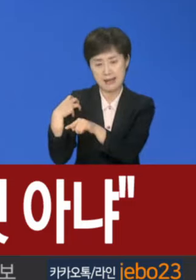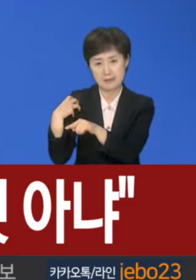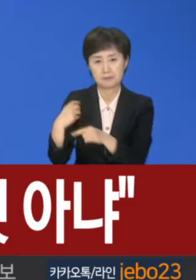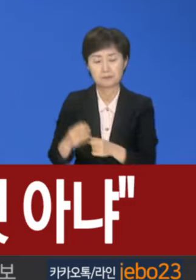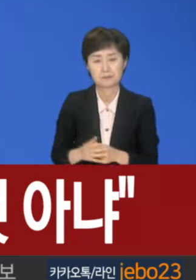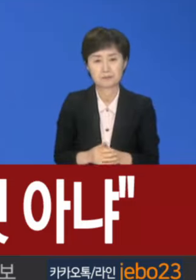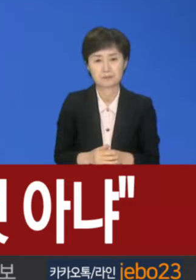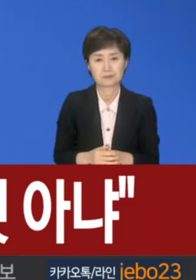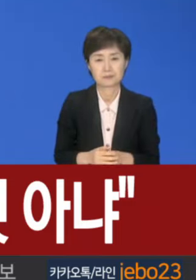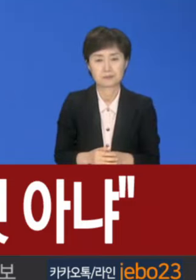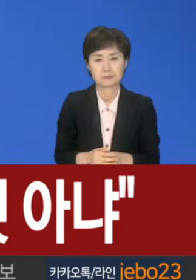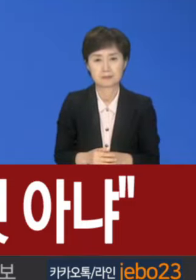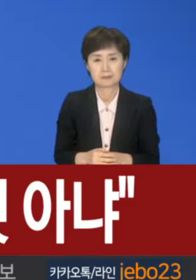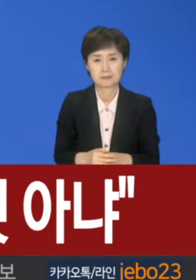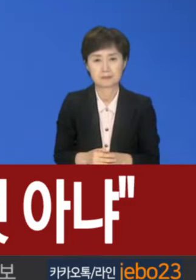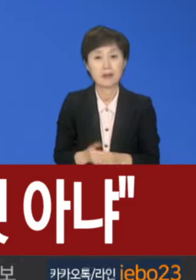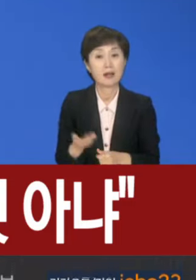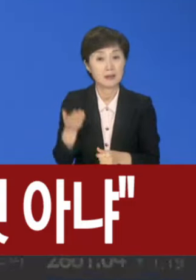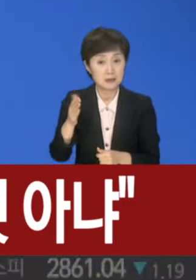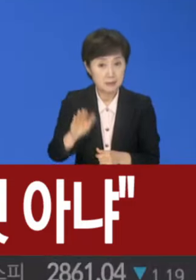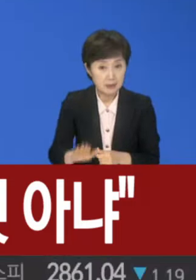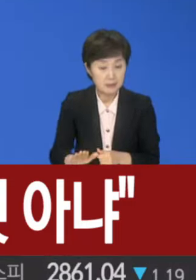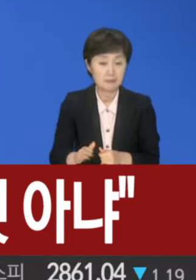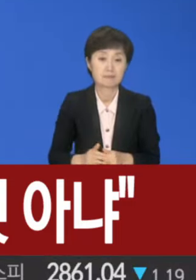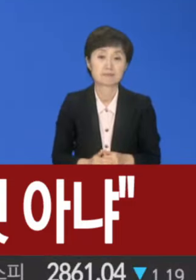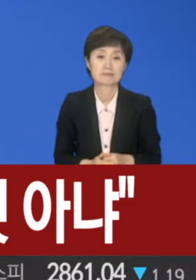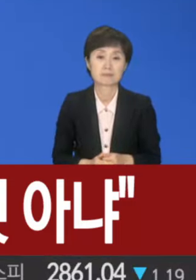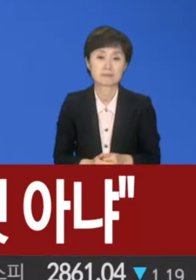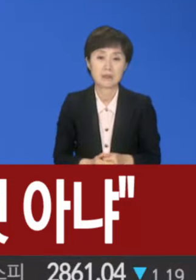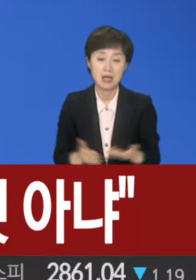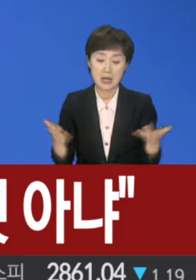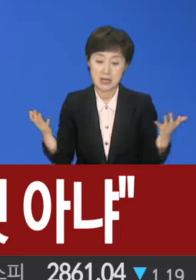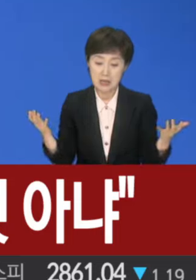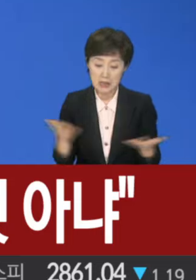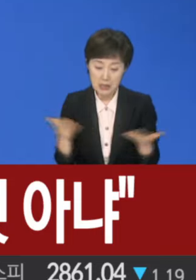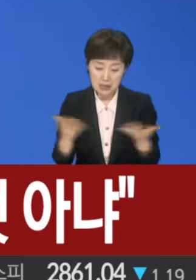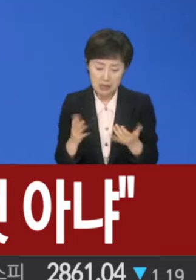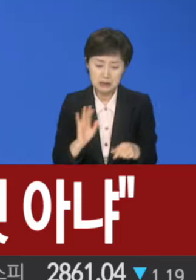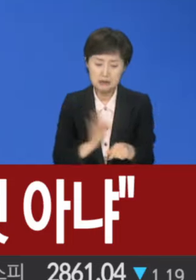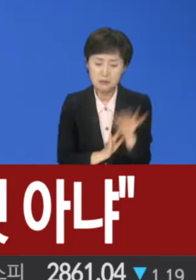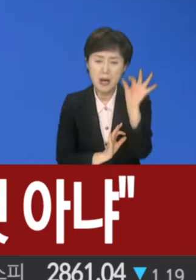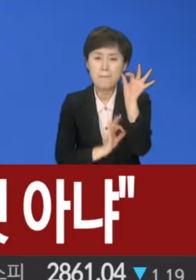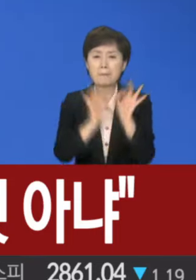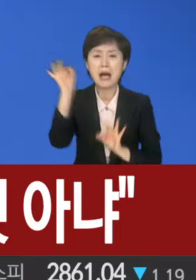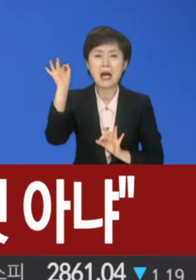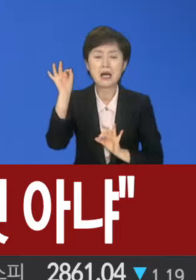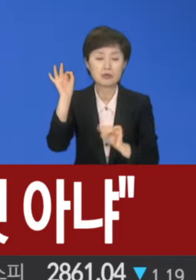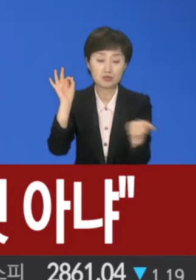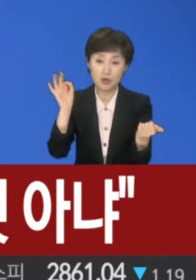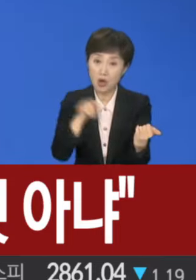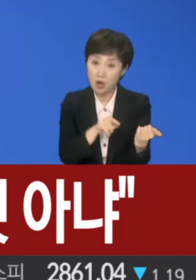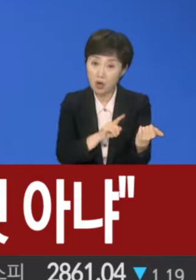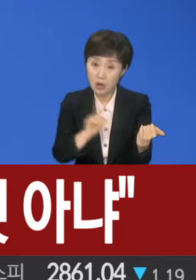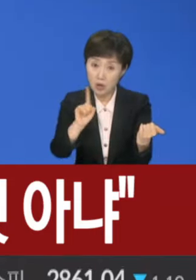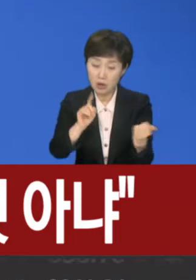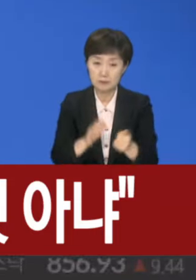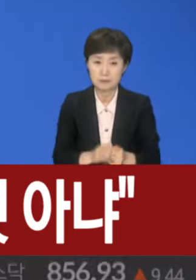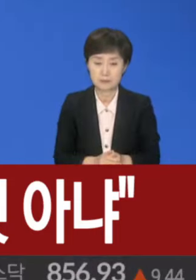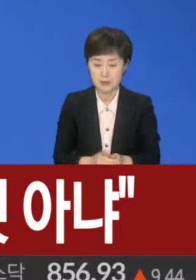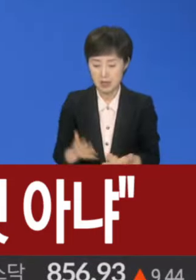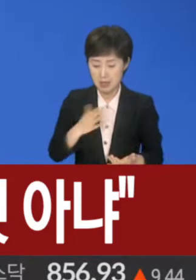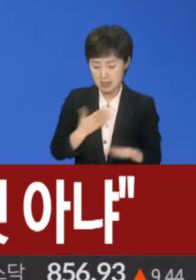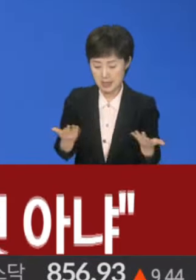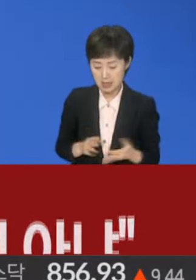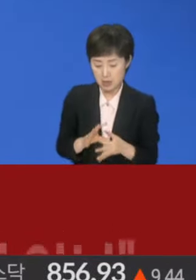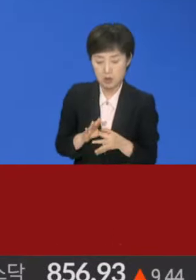할 수 있습니다. 그러나 업무상 과실치사죄에서 말하는 업무상 과실은 업무와